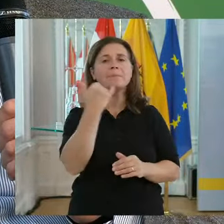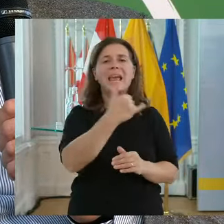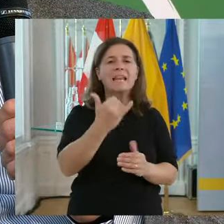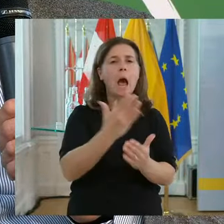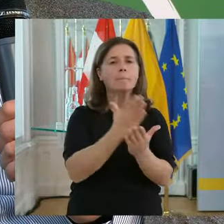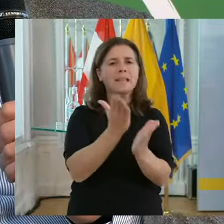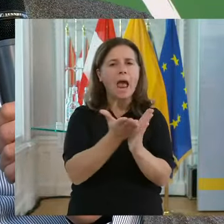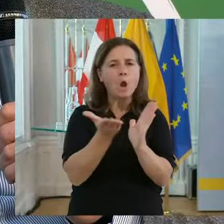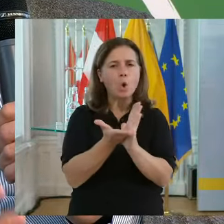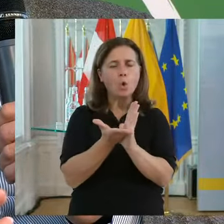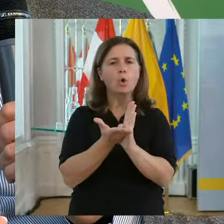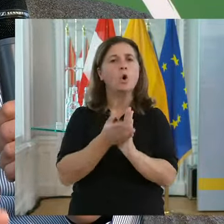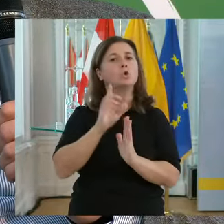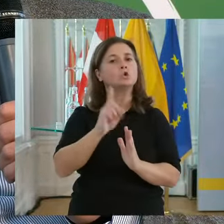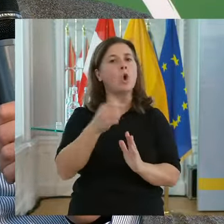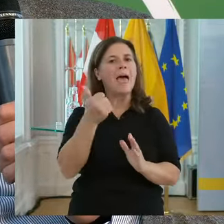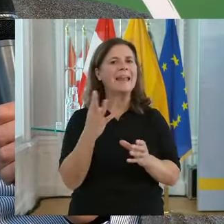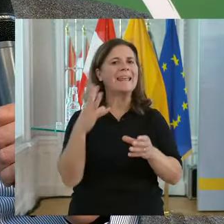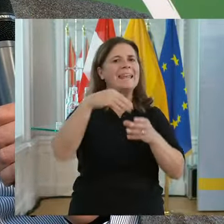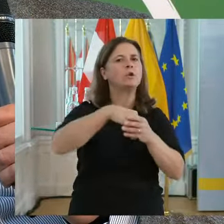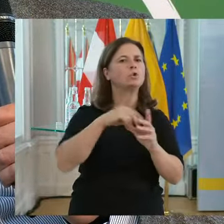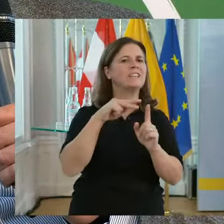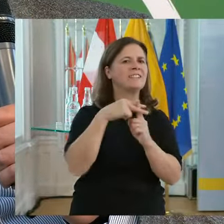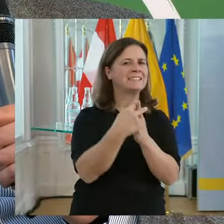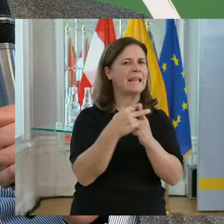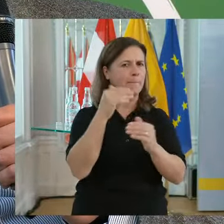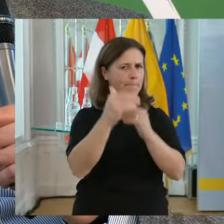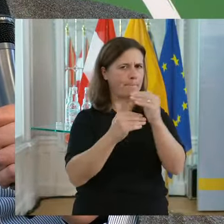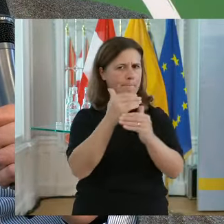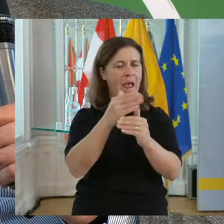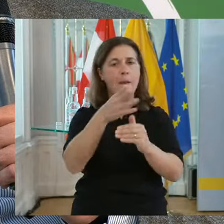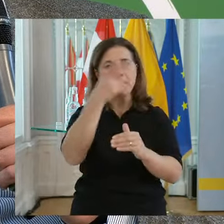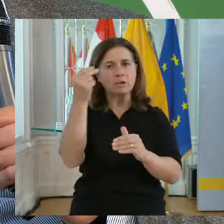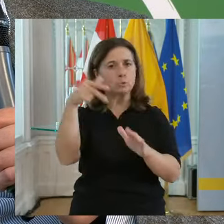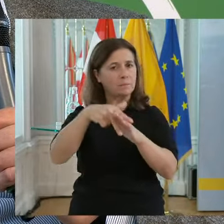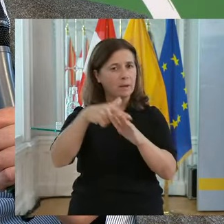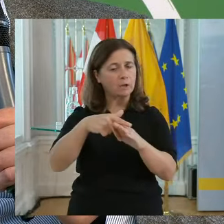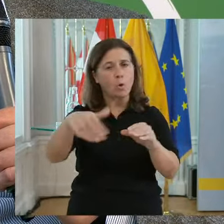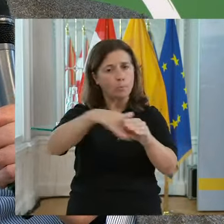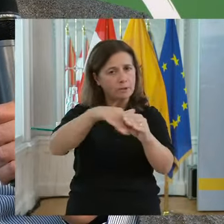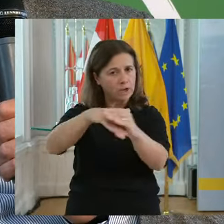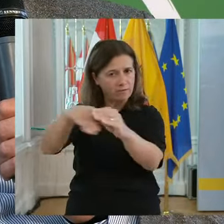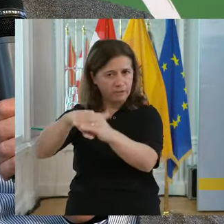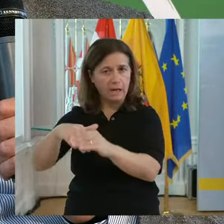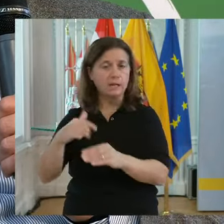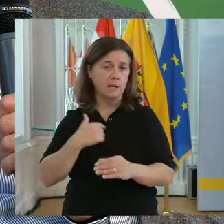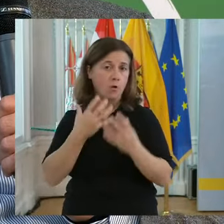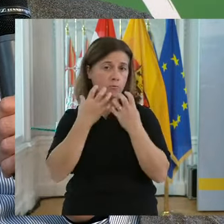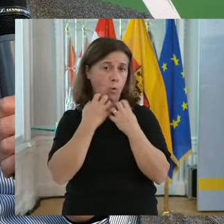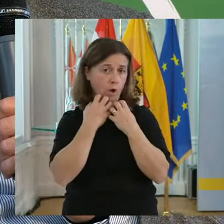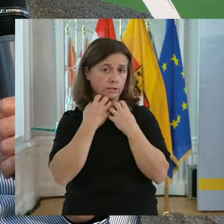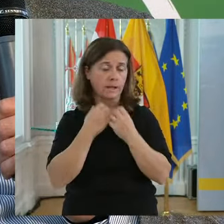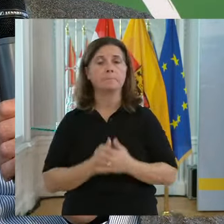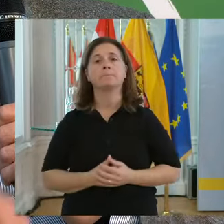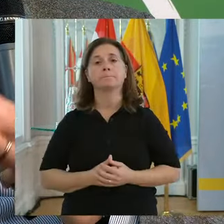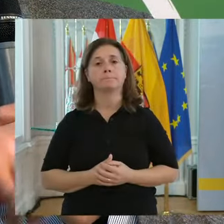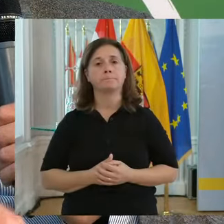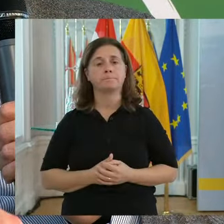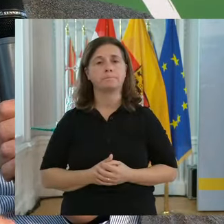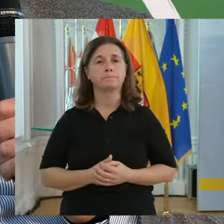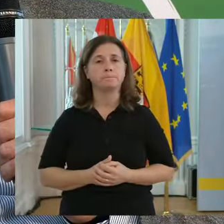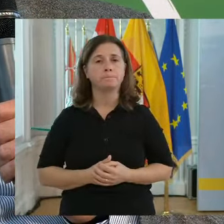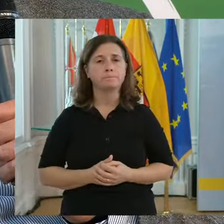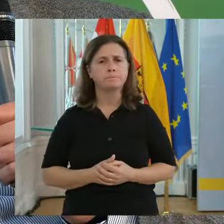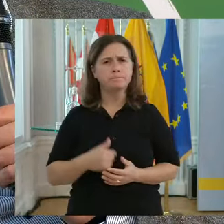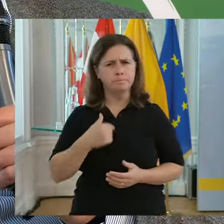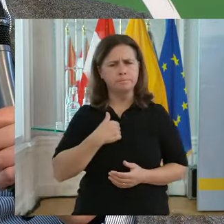Abteilung ein inklusives Team zu entwickeln, also Menschen mit Behinderung zu beschäftigen. Und da bin ich, weil ich